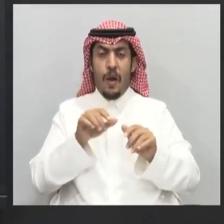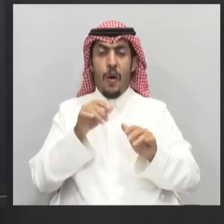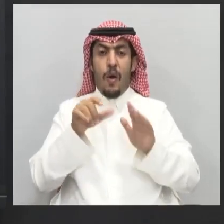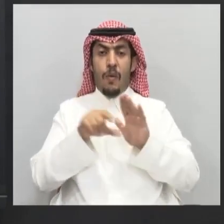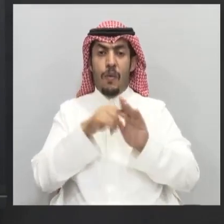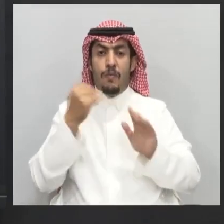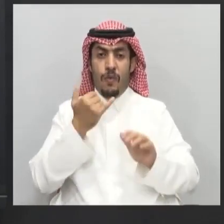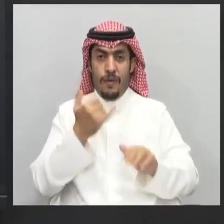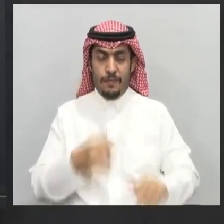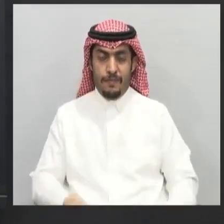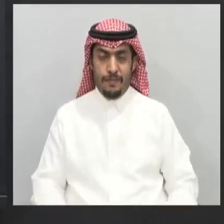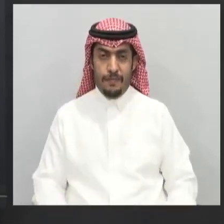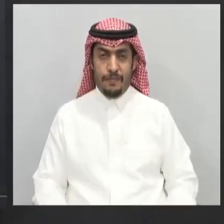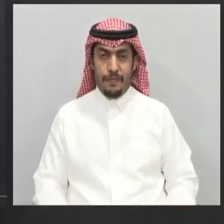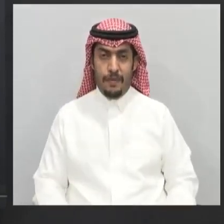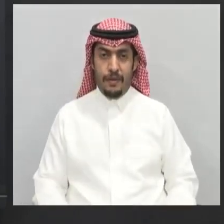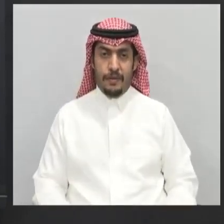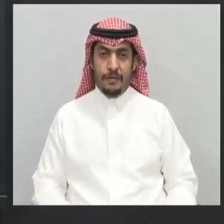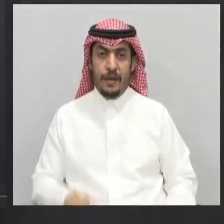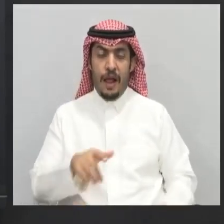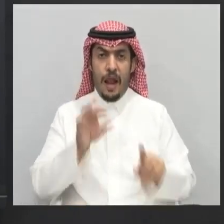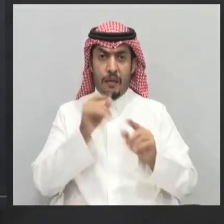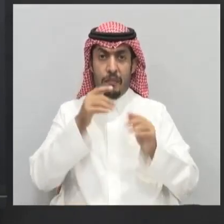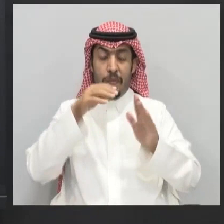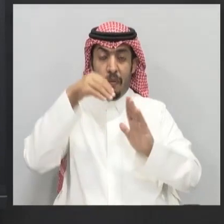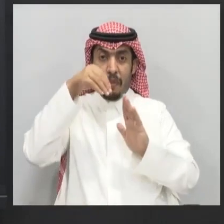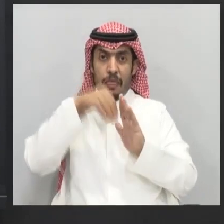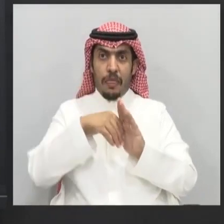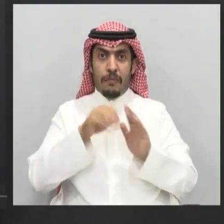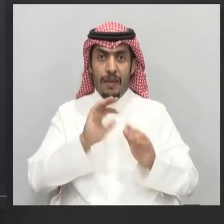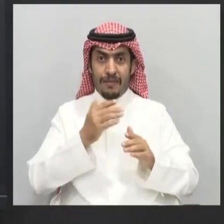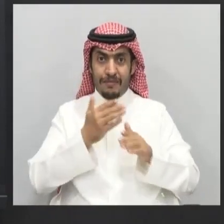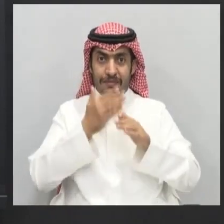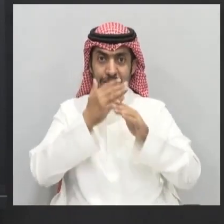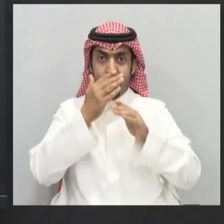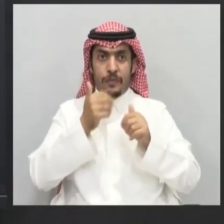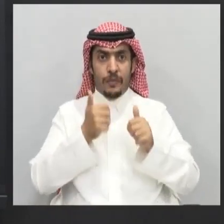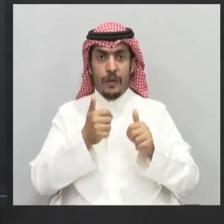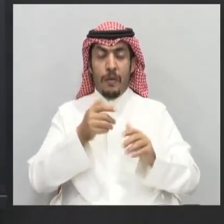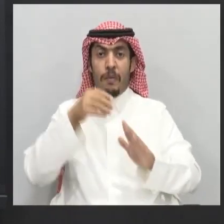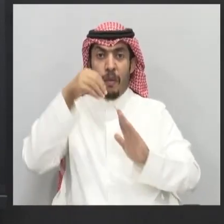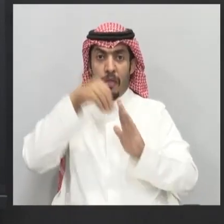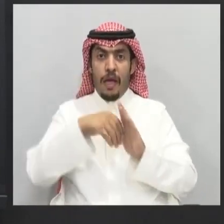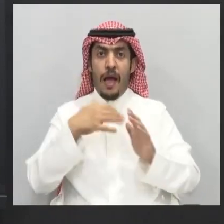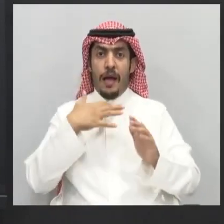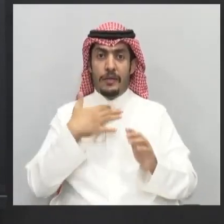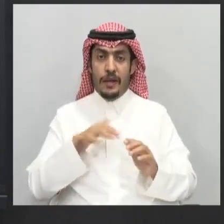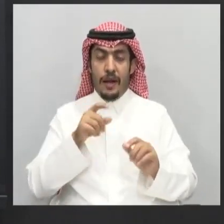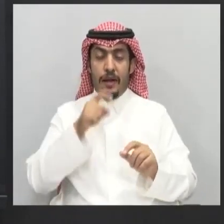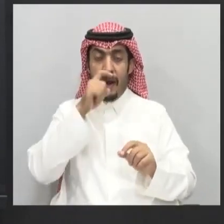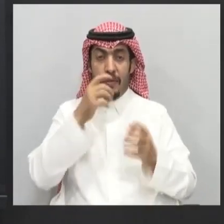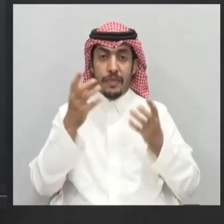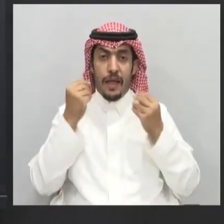المهمه ولكننا قلنا لكم ان الهدم اسهل من البناء فقلنا لكم انه ينبغي علينا ان